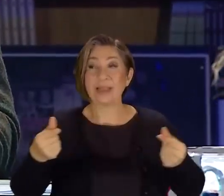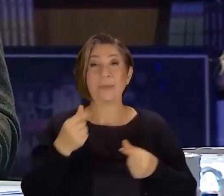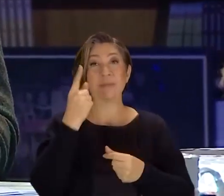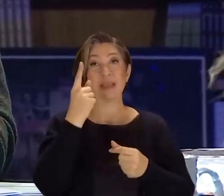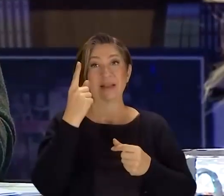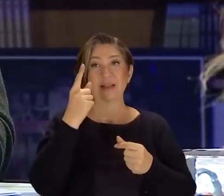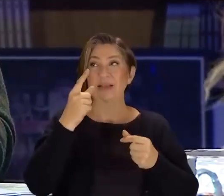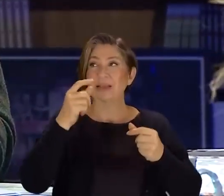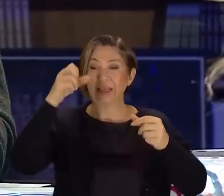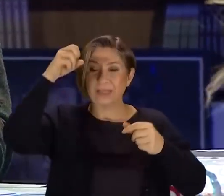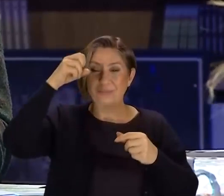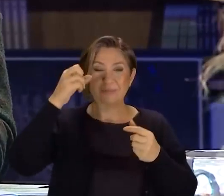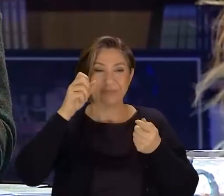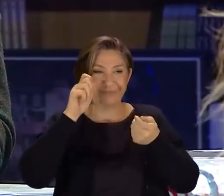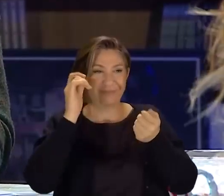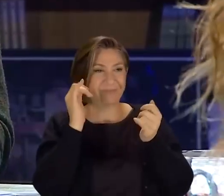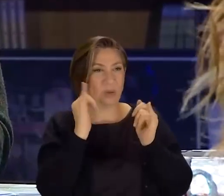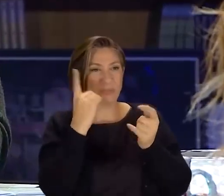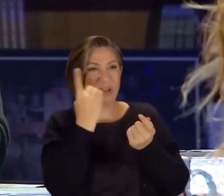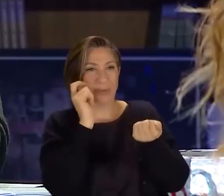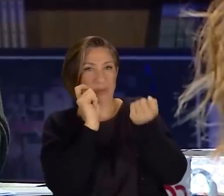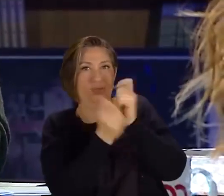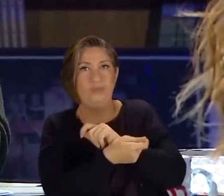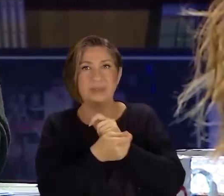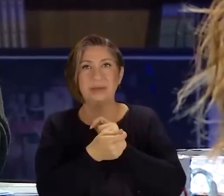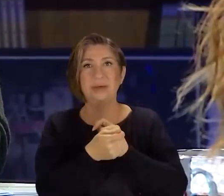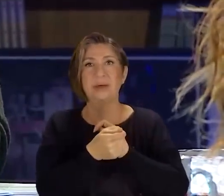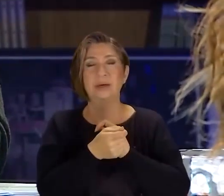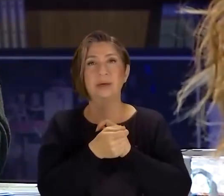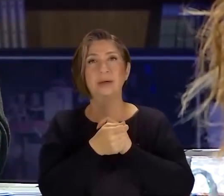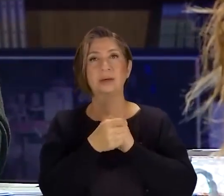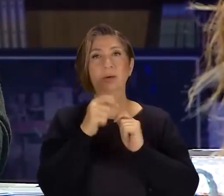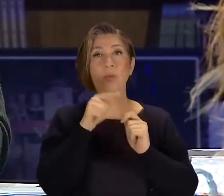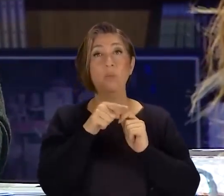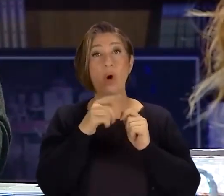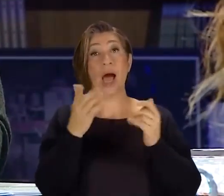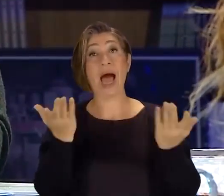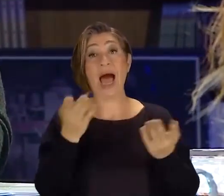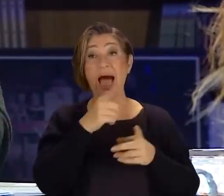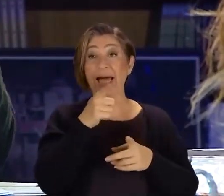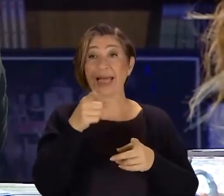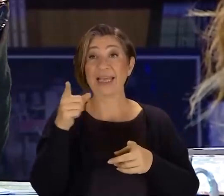bir yaratığa dönüşmesi. Bu hangi